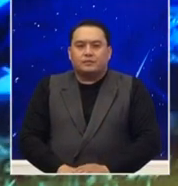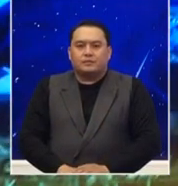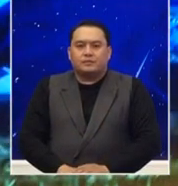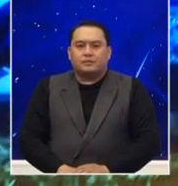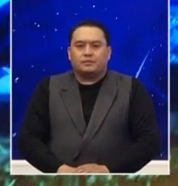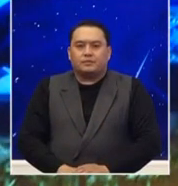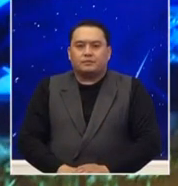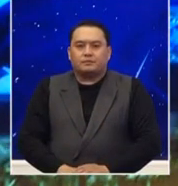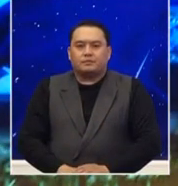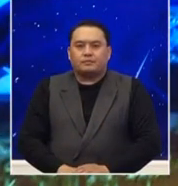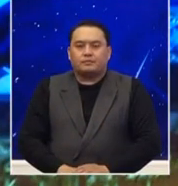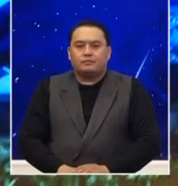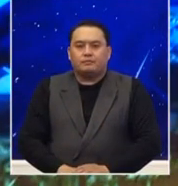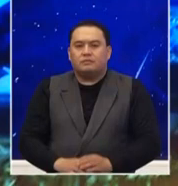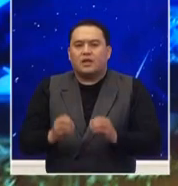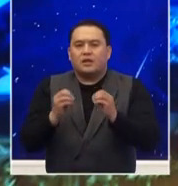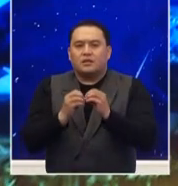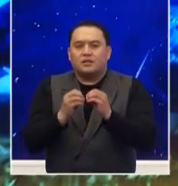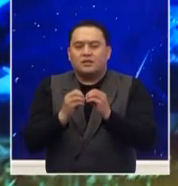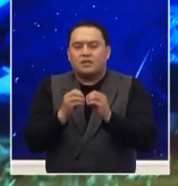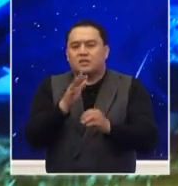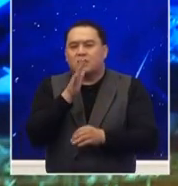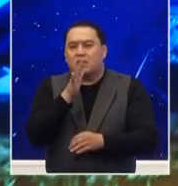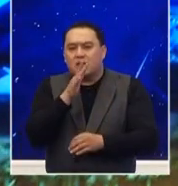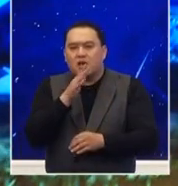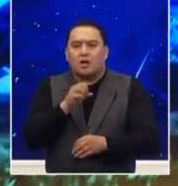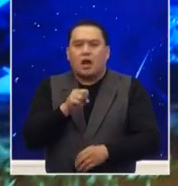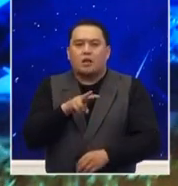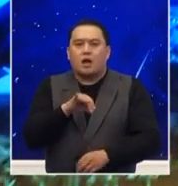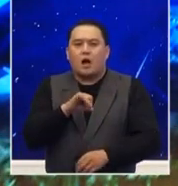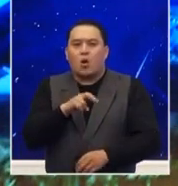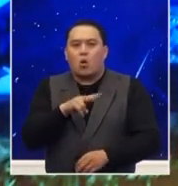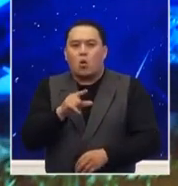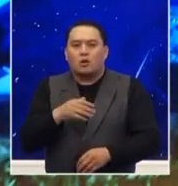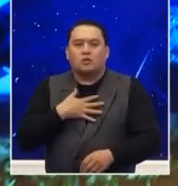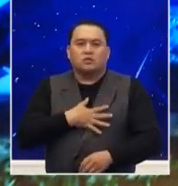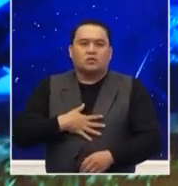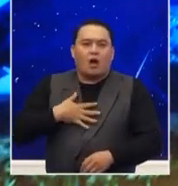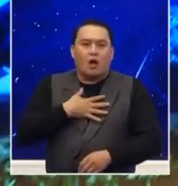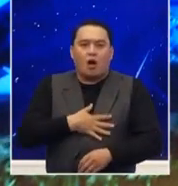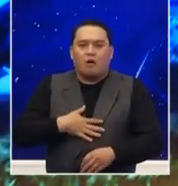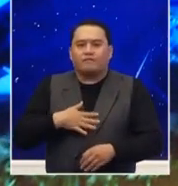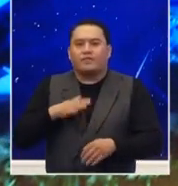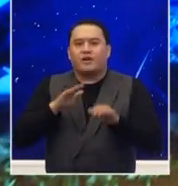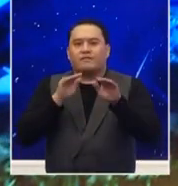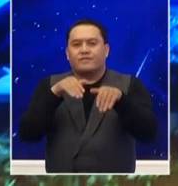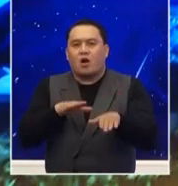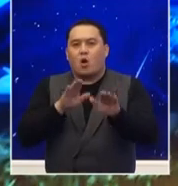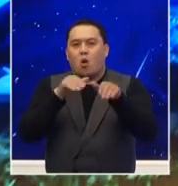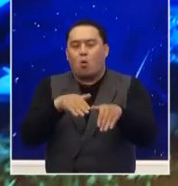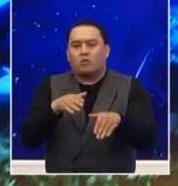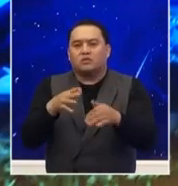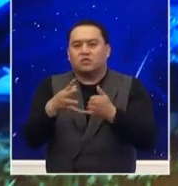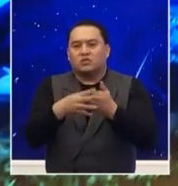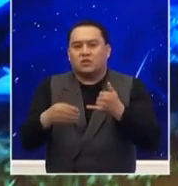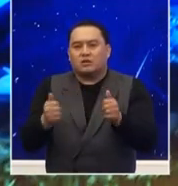На краю обрыва. Десятки лет жители прибрежных зон Алаколя пребывают в тревоге из-за размыва берегов. Ежегодно расстояние